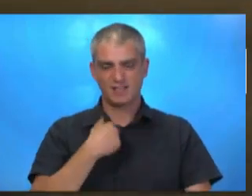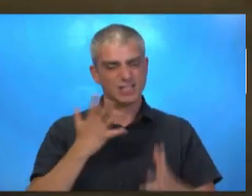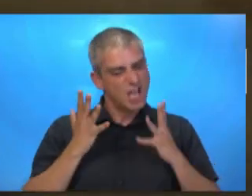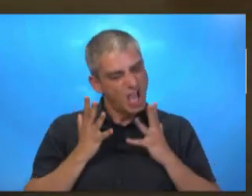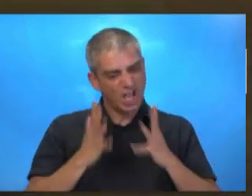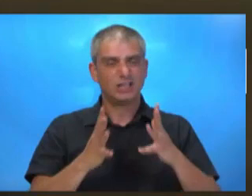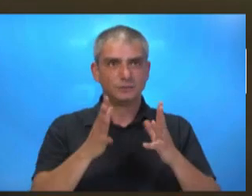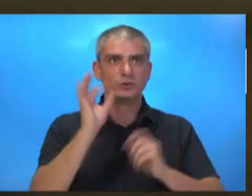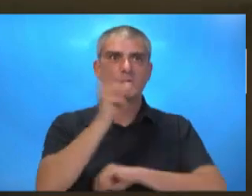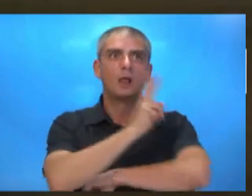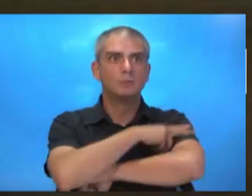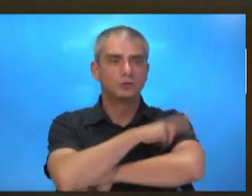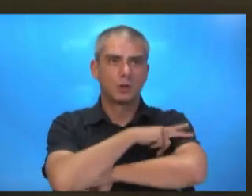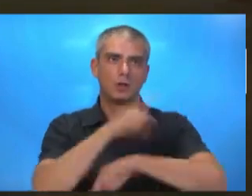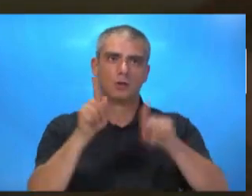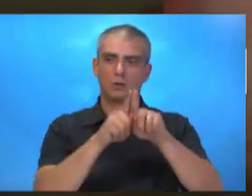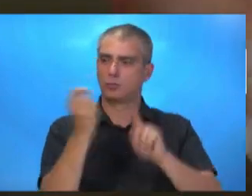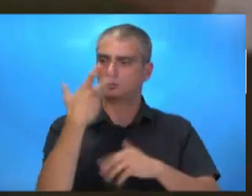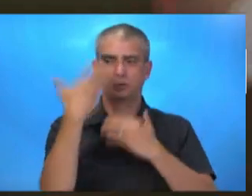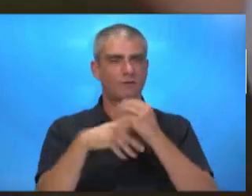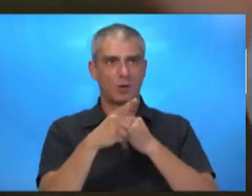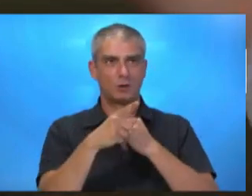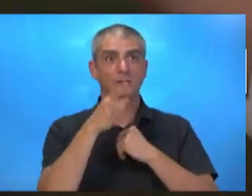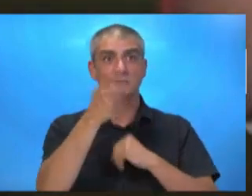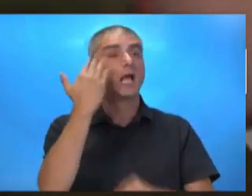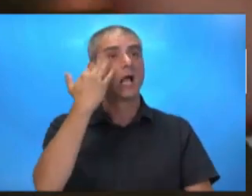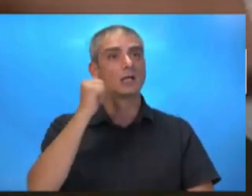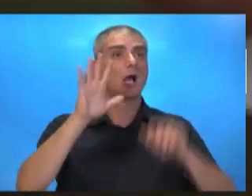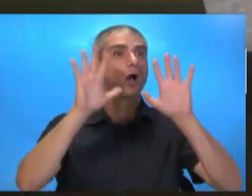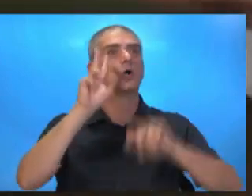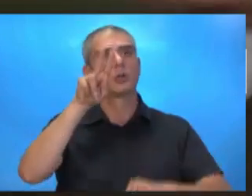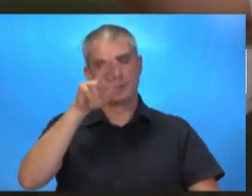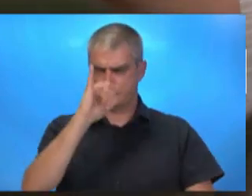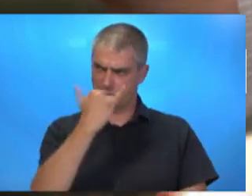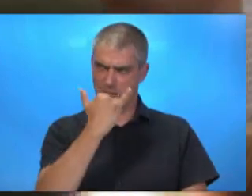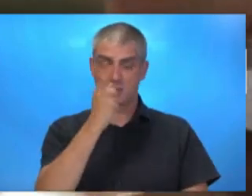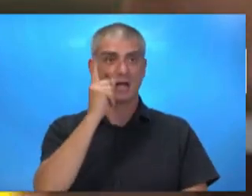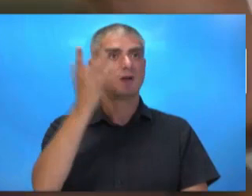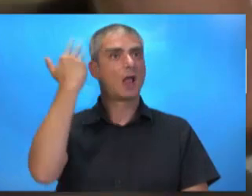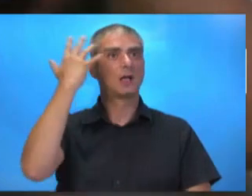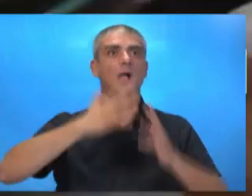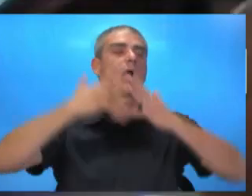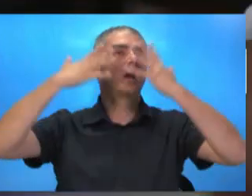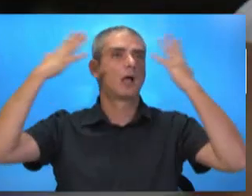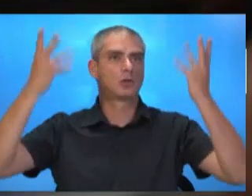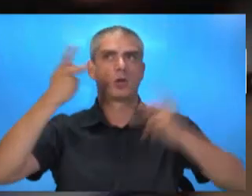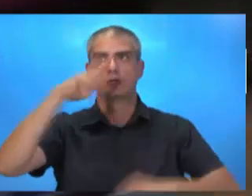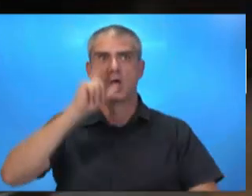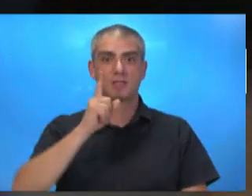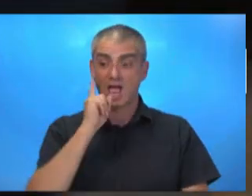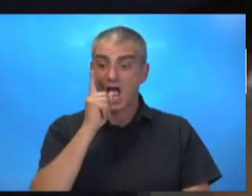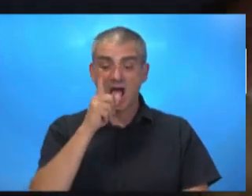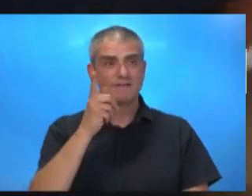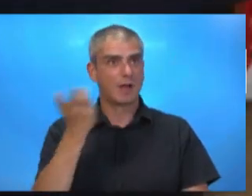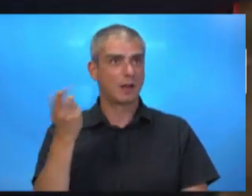מטעם המשטרה כמו בשבוע האחרון. זה היה באוקטובר 2000, אין ספק, אבל זה היה גדול לאין היכר. אבל ברמה